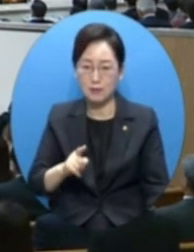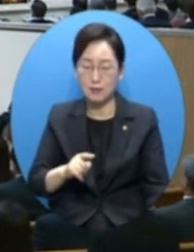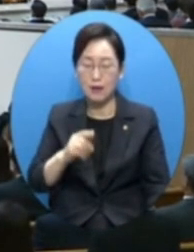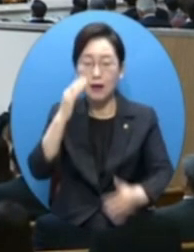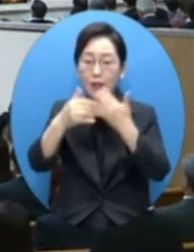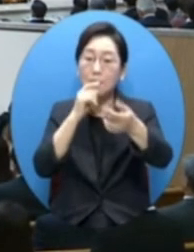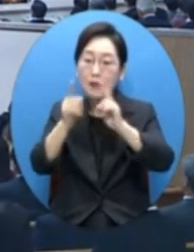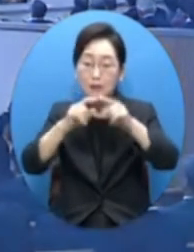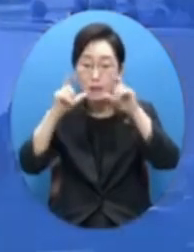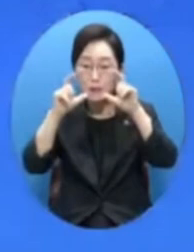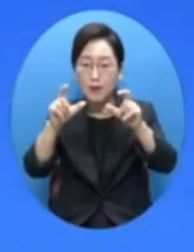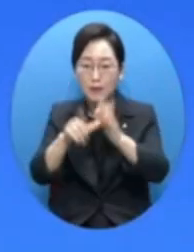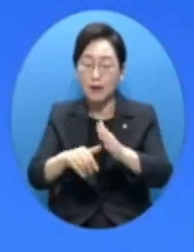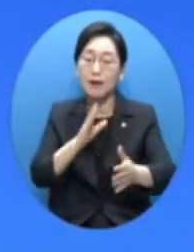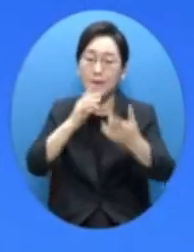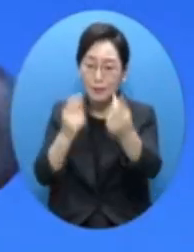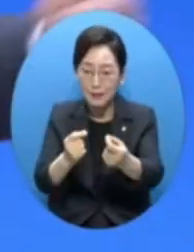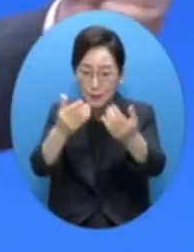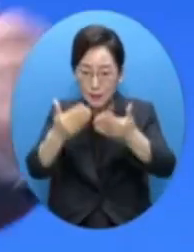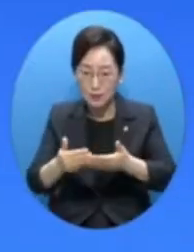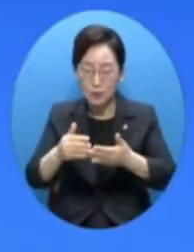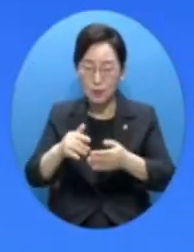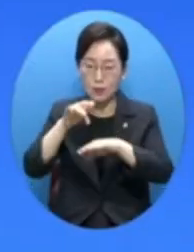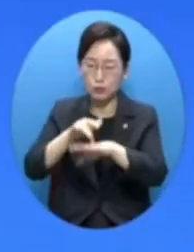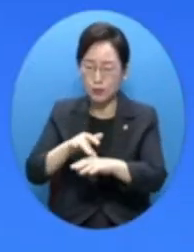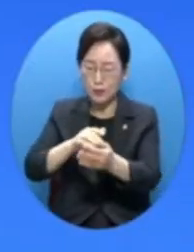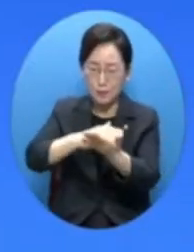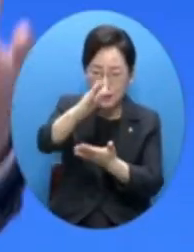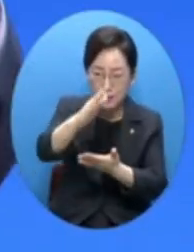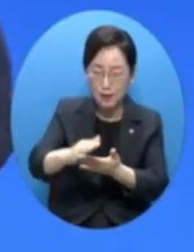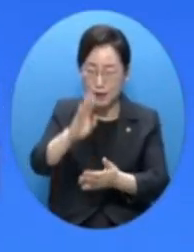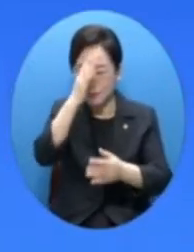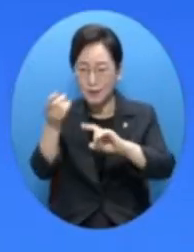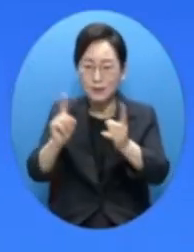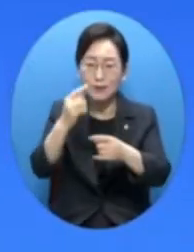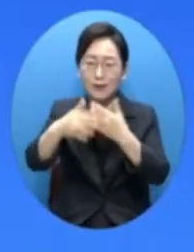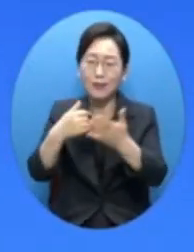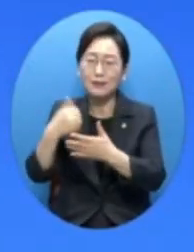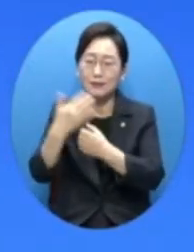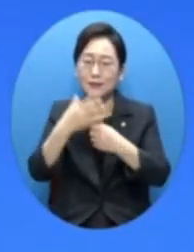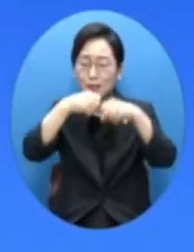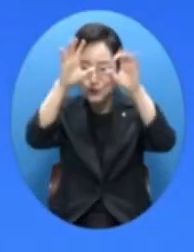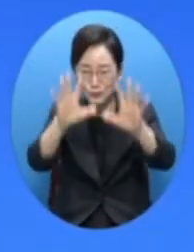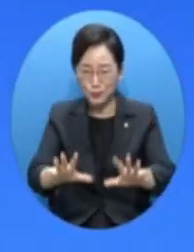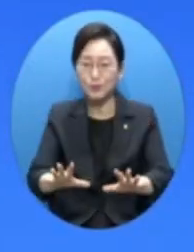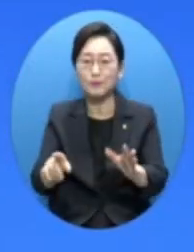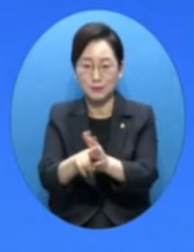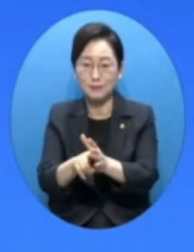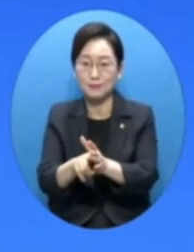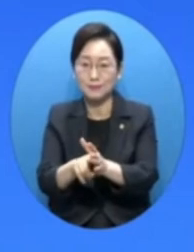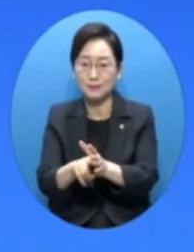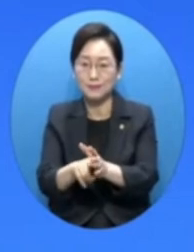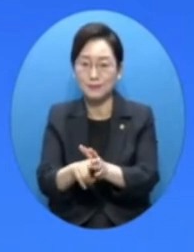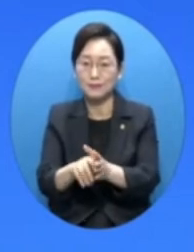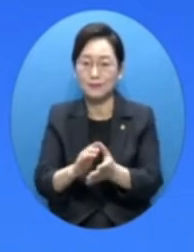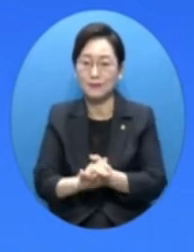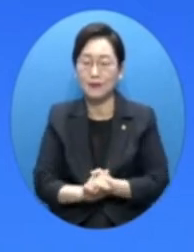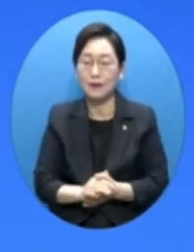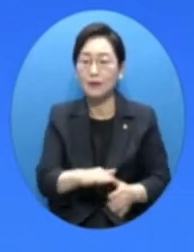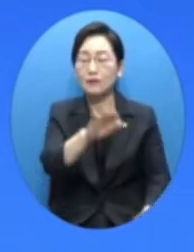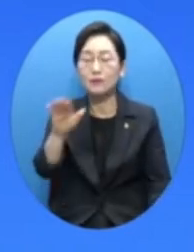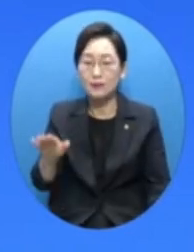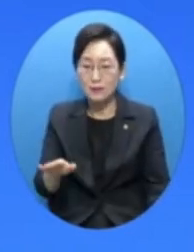때 아멘으로 받으면 귀신이 쫓겨나가고 병이 고침받고 하나님의 은혜와 축복이 임하게 되는 것입니다.